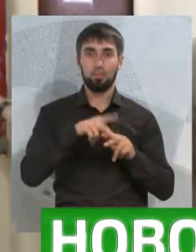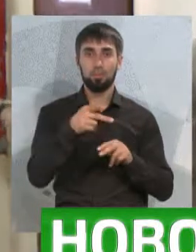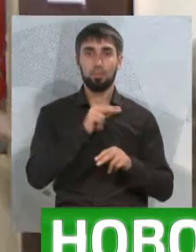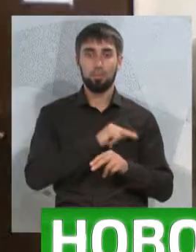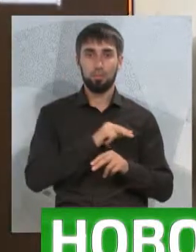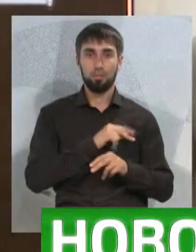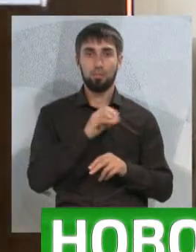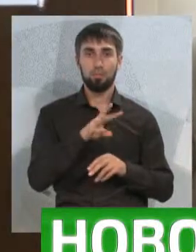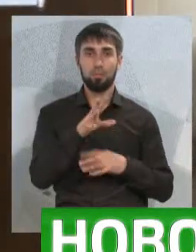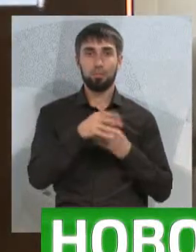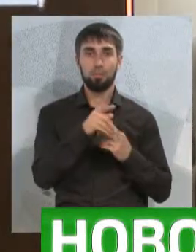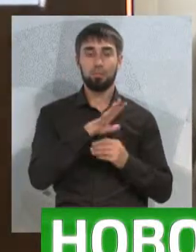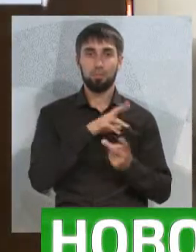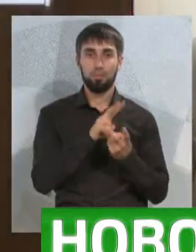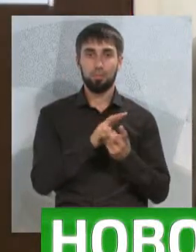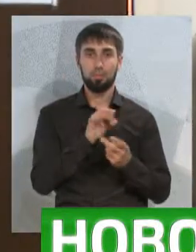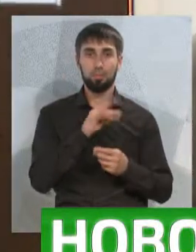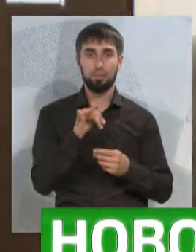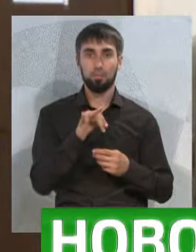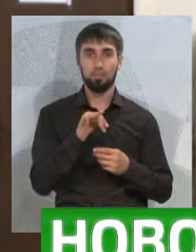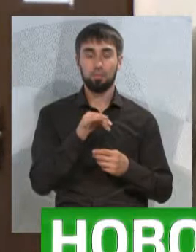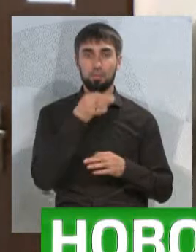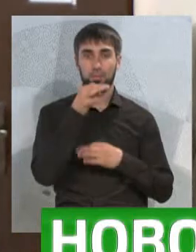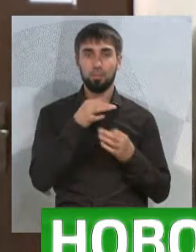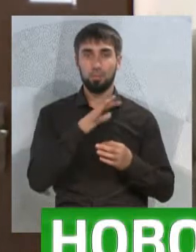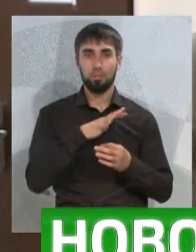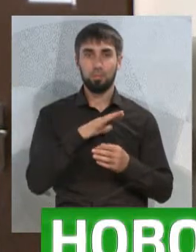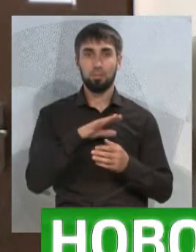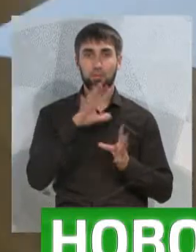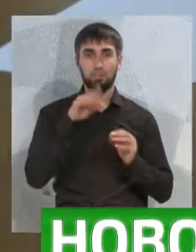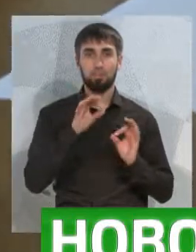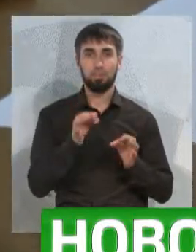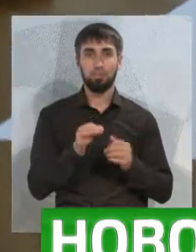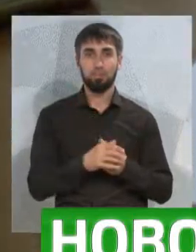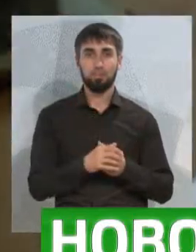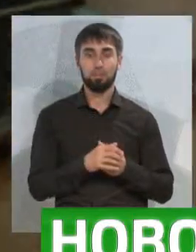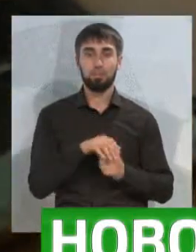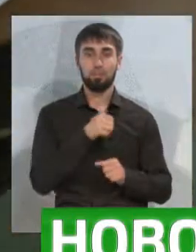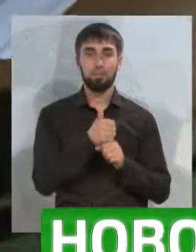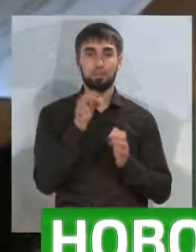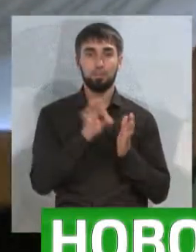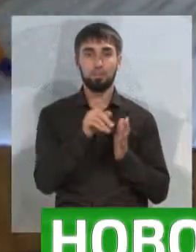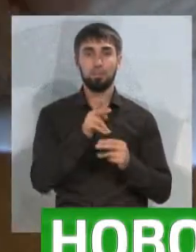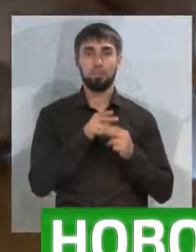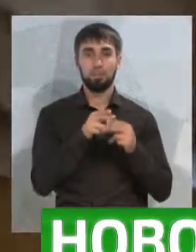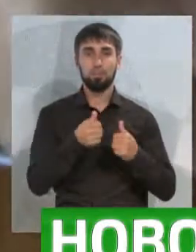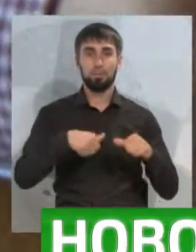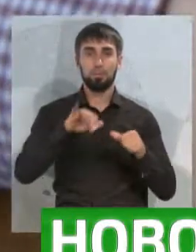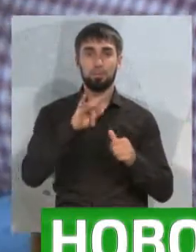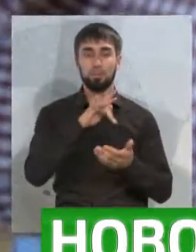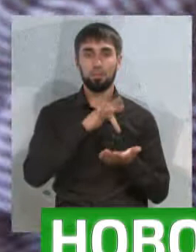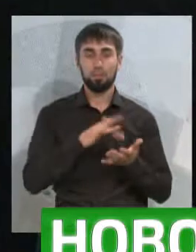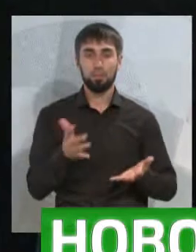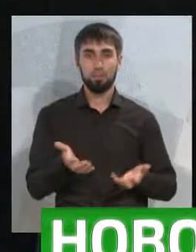момент, с чем они сталкиваются, они, в принципе, ответили все правильно. Основная цель визита комиссии из Центра